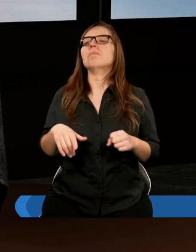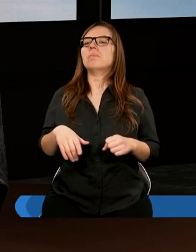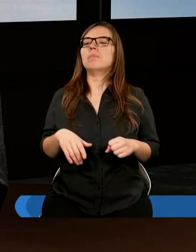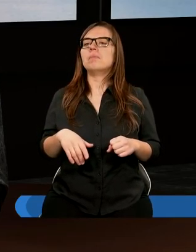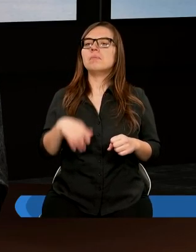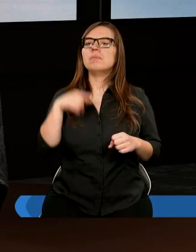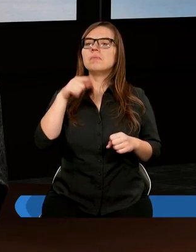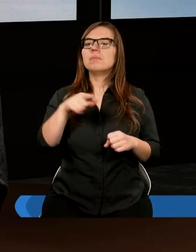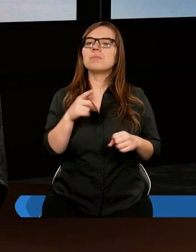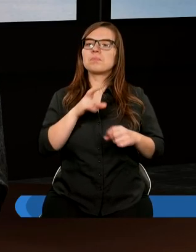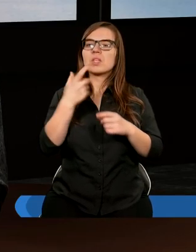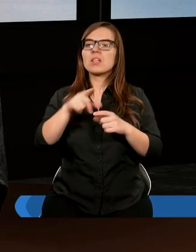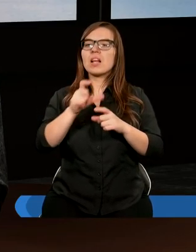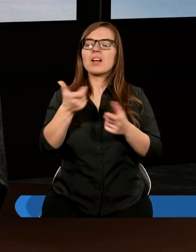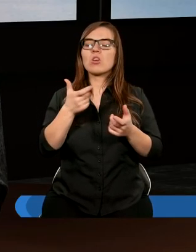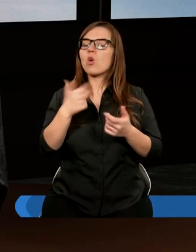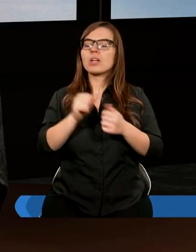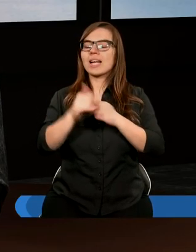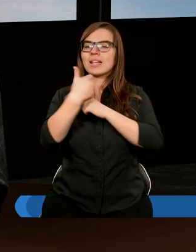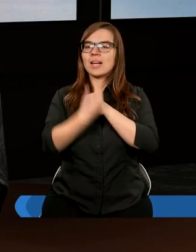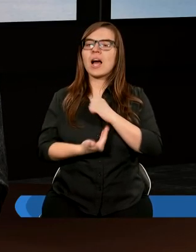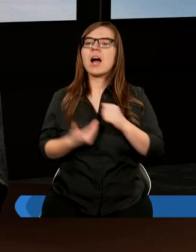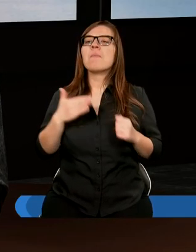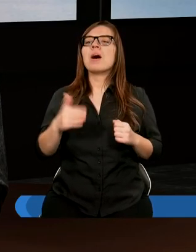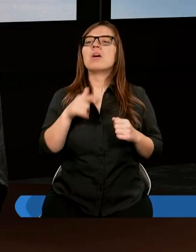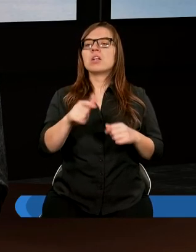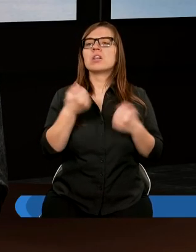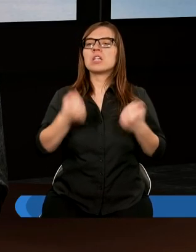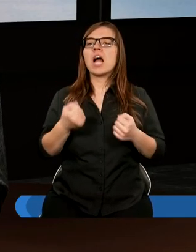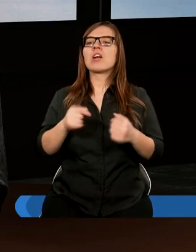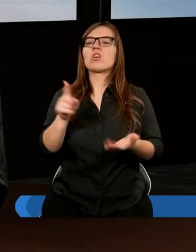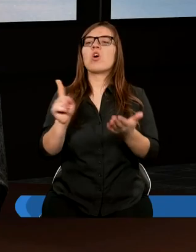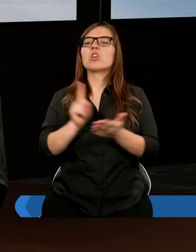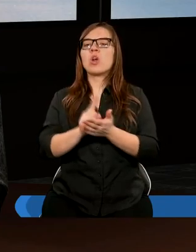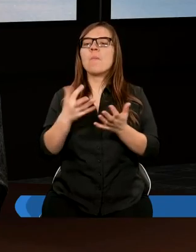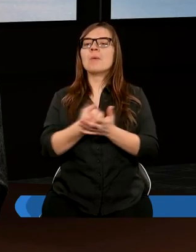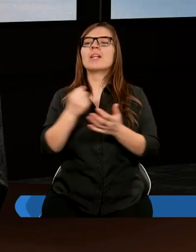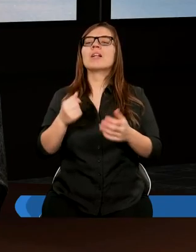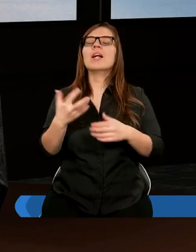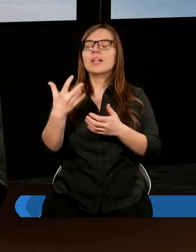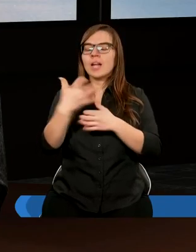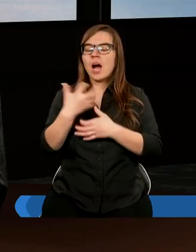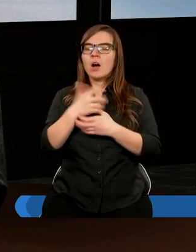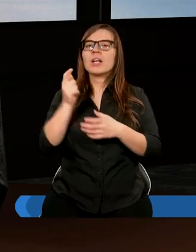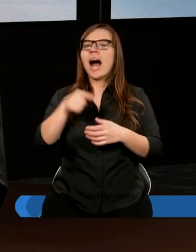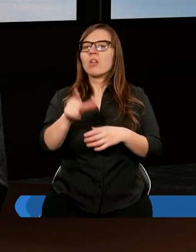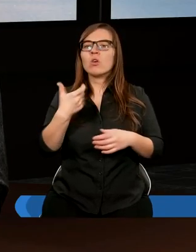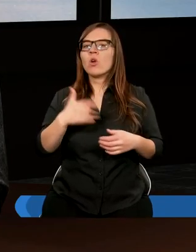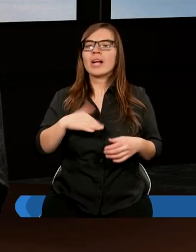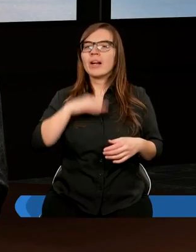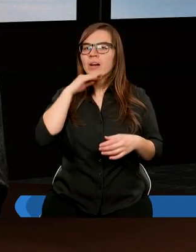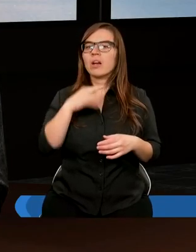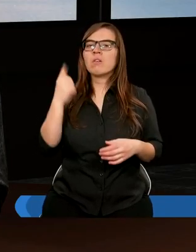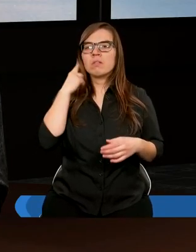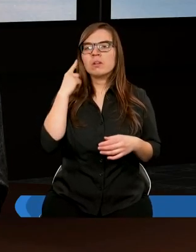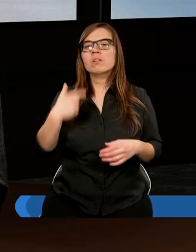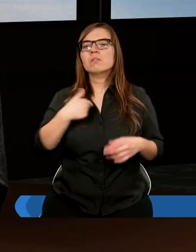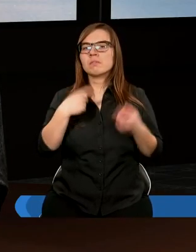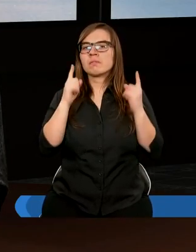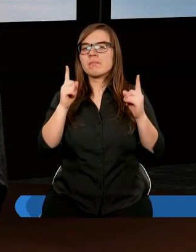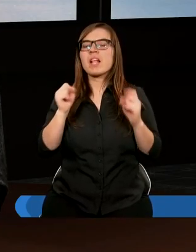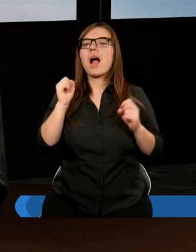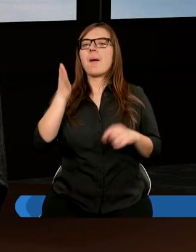macie płacić pieniędzmi za to, co nie jest chlebem, dawać ciężko zdobyty zarobek za to, co nie syci? Słuchajcie mnie